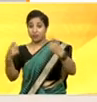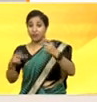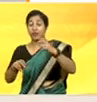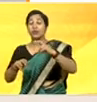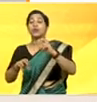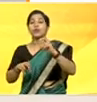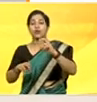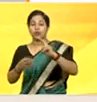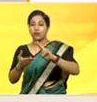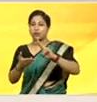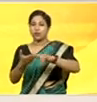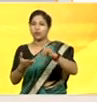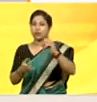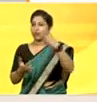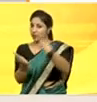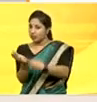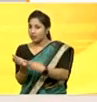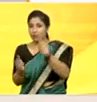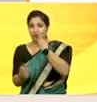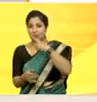#PlantForMother और